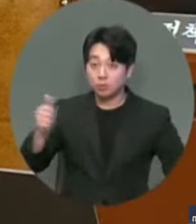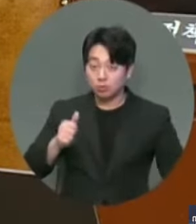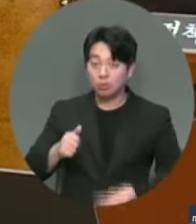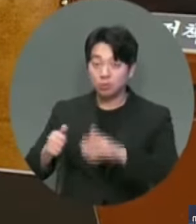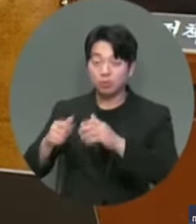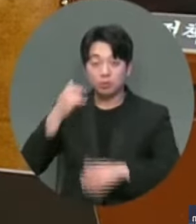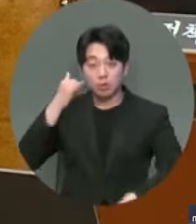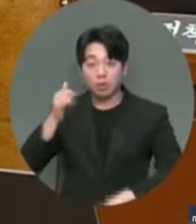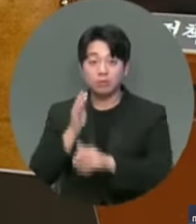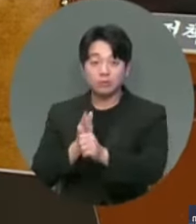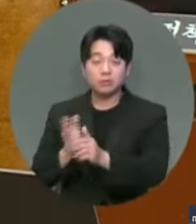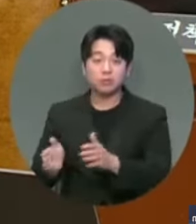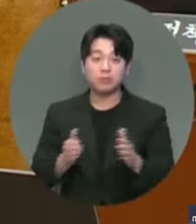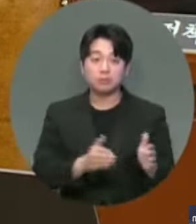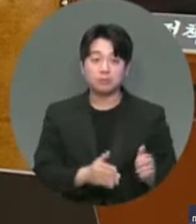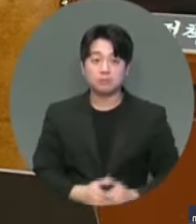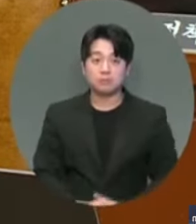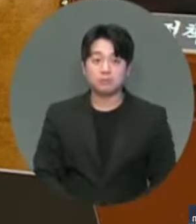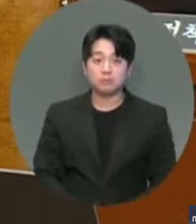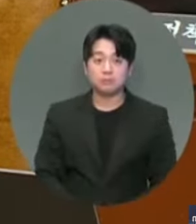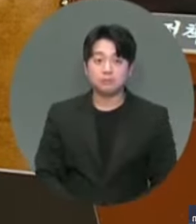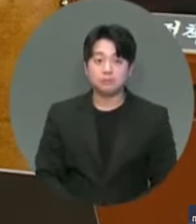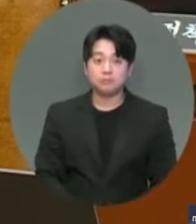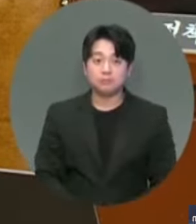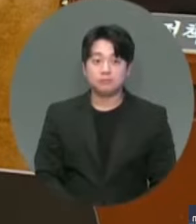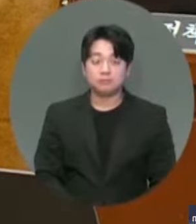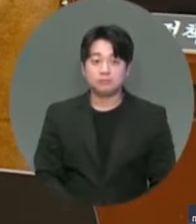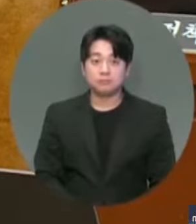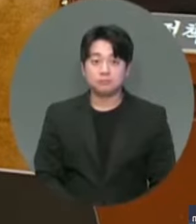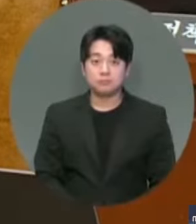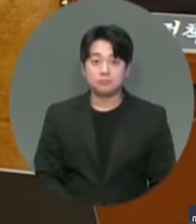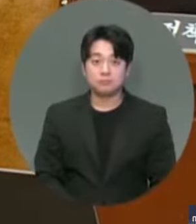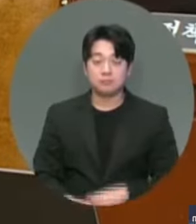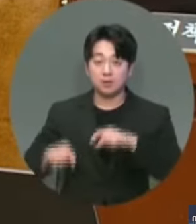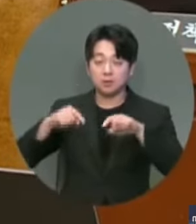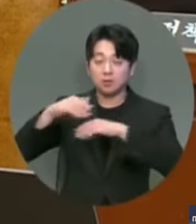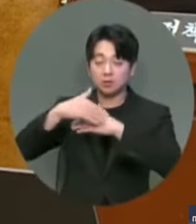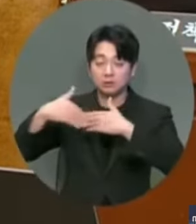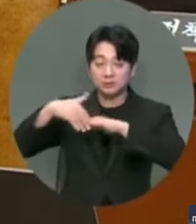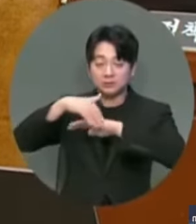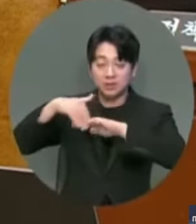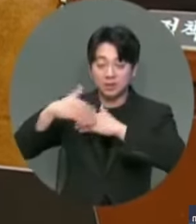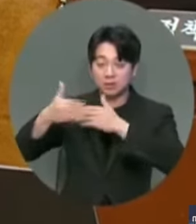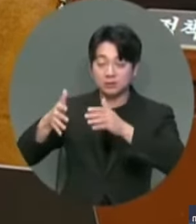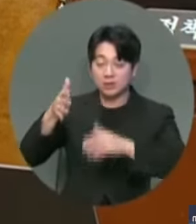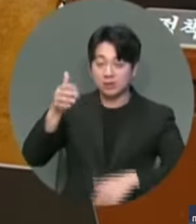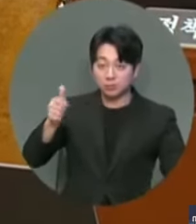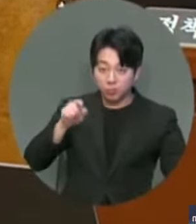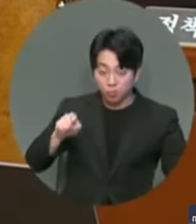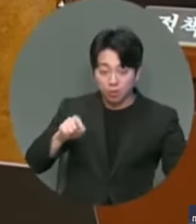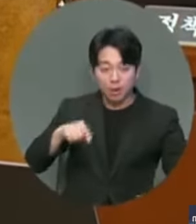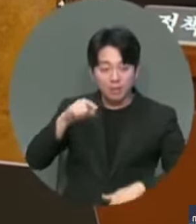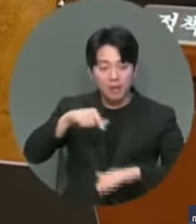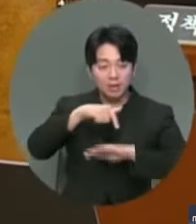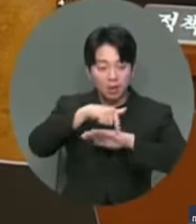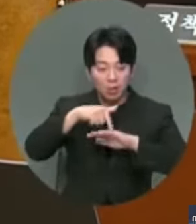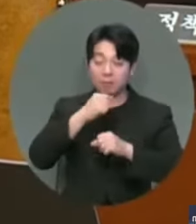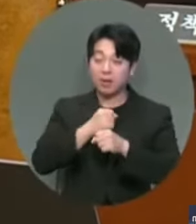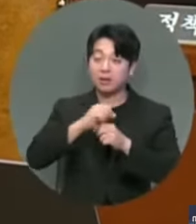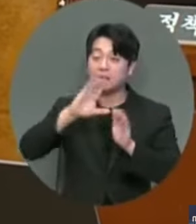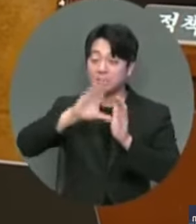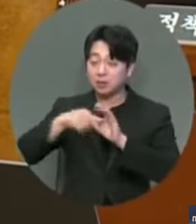하겠습니다. 예. 근데 이게 지금 그렇게 하실 게 아닌 게 이게 정책조정국장님도 거기 기본 계획 수립하는 데 같이 있었고 어쨌든 정부 예산안의 최종 책임은